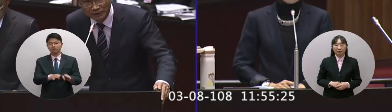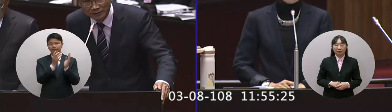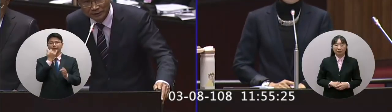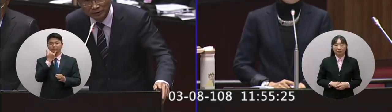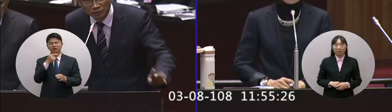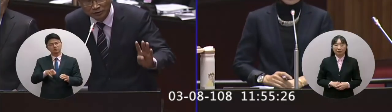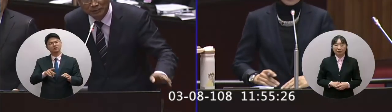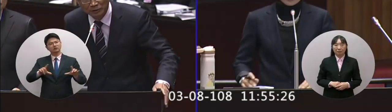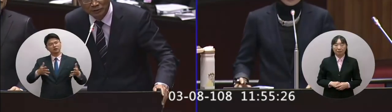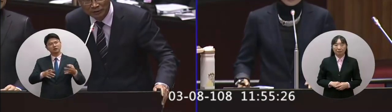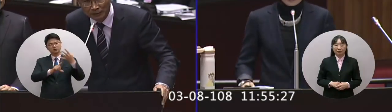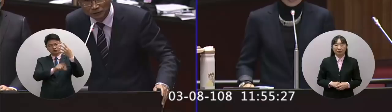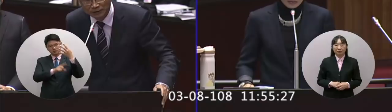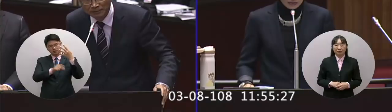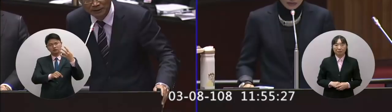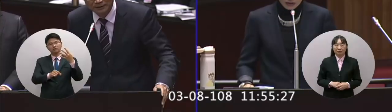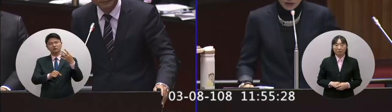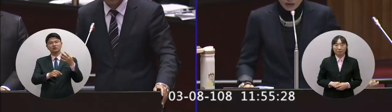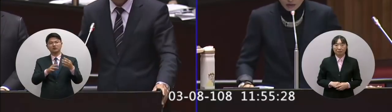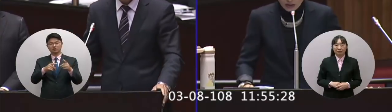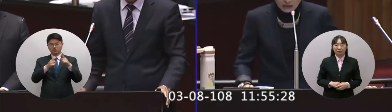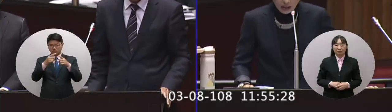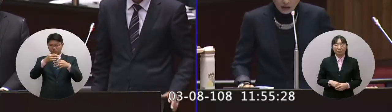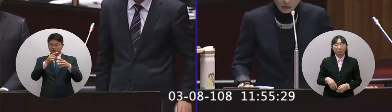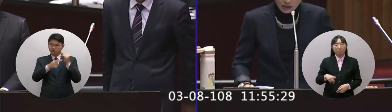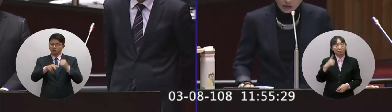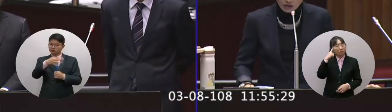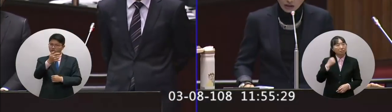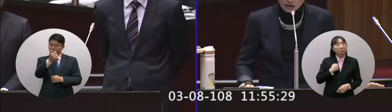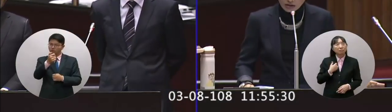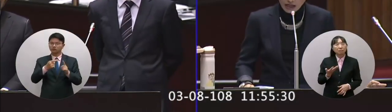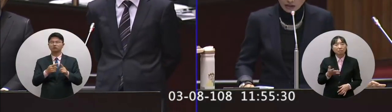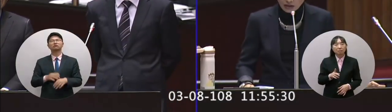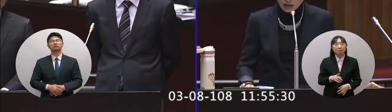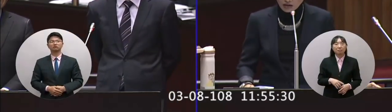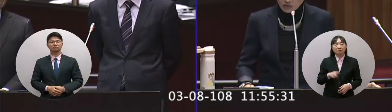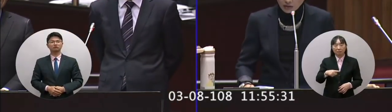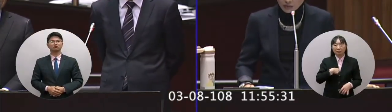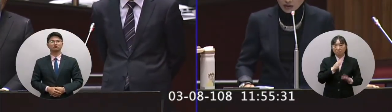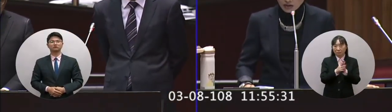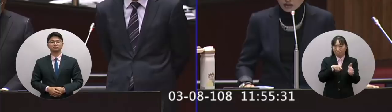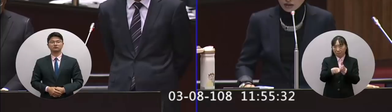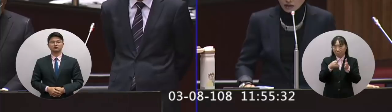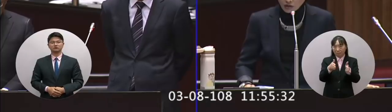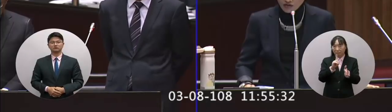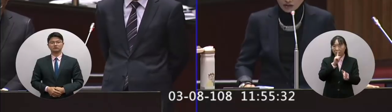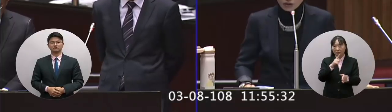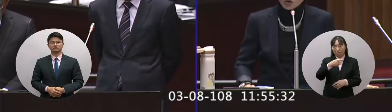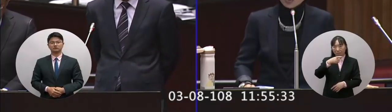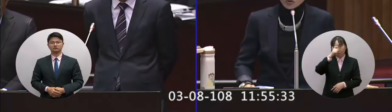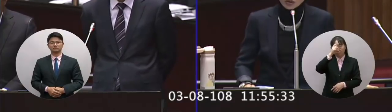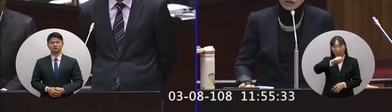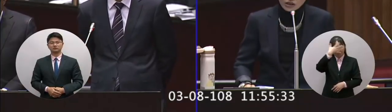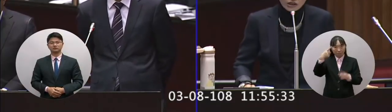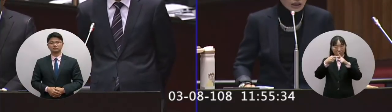月的时候就可以实施，有450个名额。 我想这样，我们其实一直在提到希望我们的青年能够返